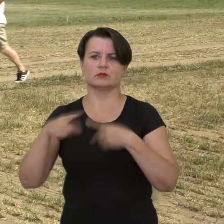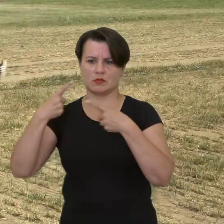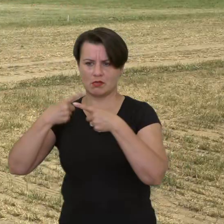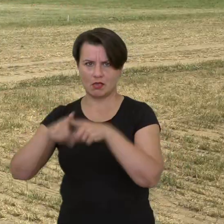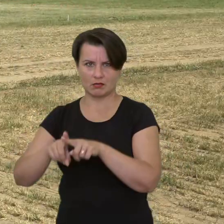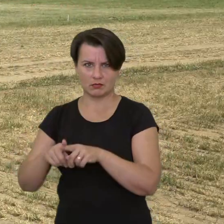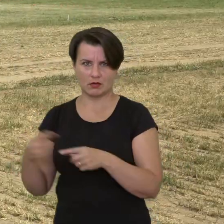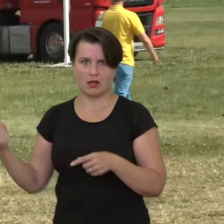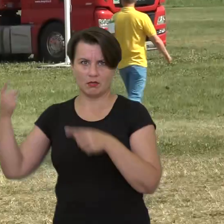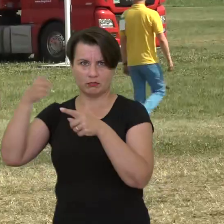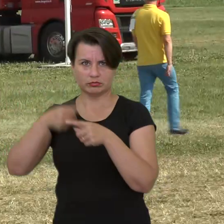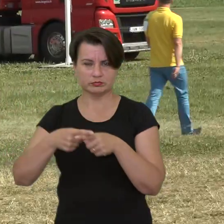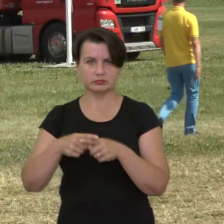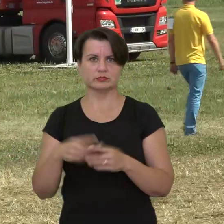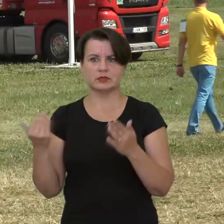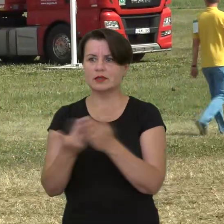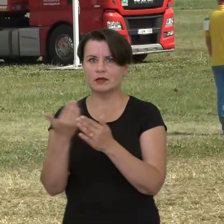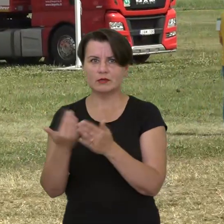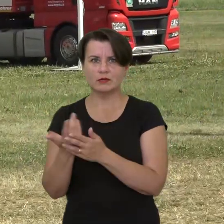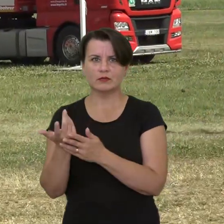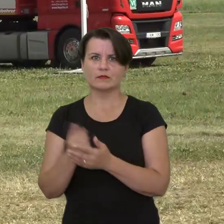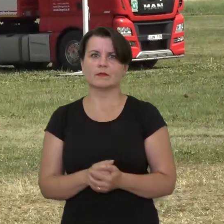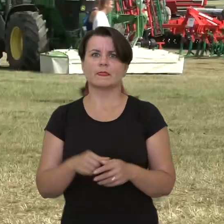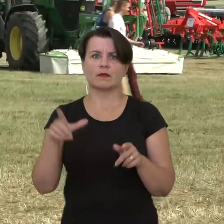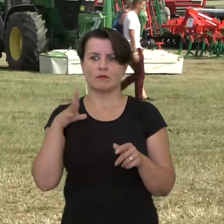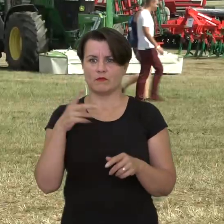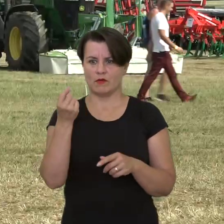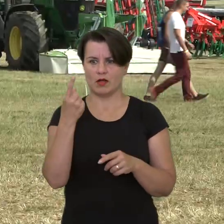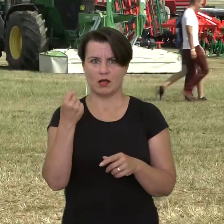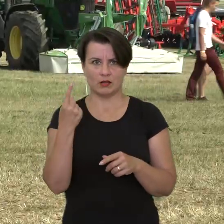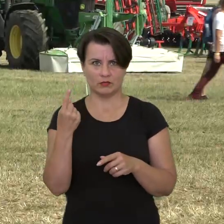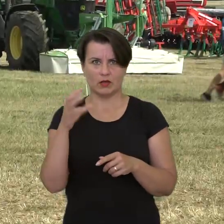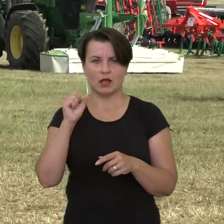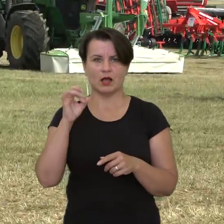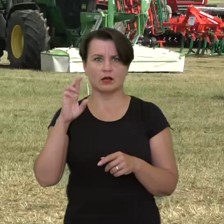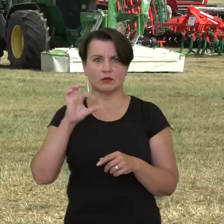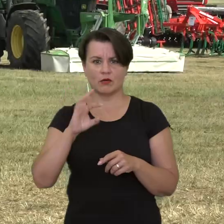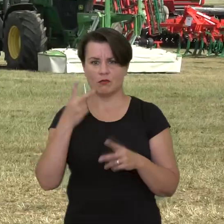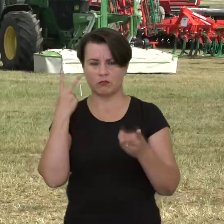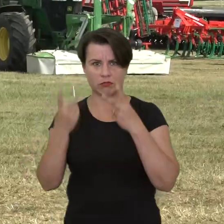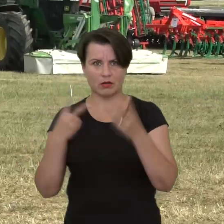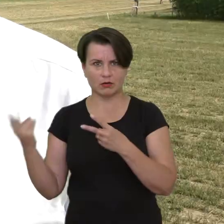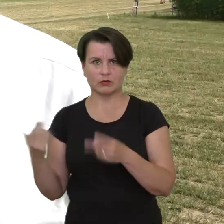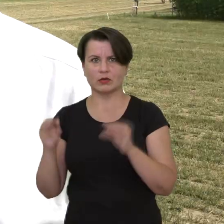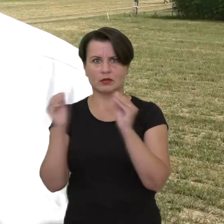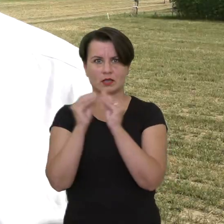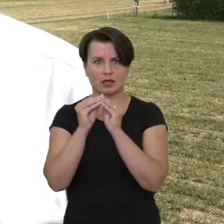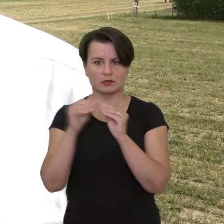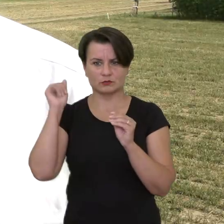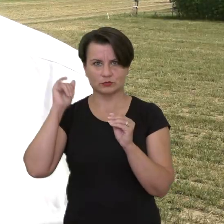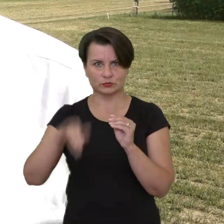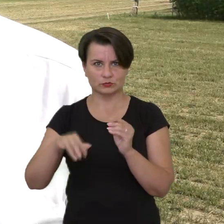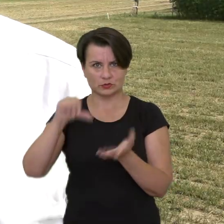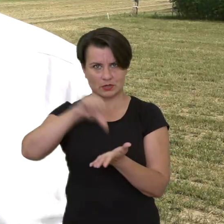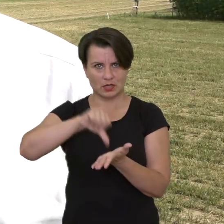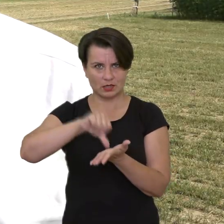su eksploatuojama ir rodoma technika naujausiais pasiekimais. Iš kitos pusės, jeigu 11 Agrovizijoje dalyvių skaičius buvo 10 tūkstančių,